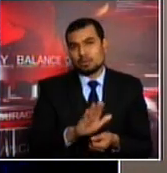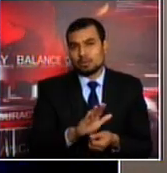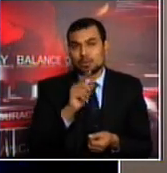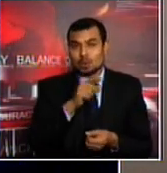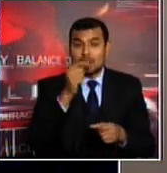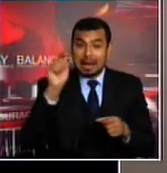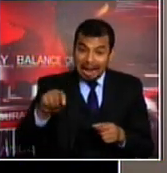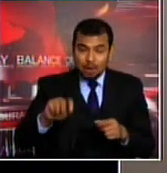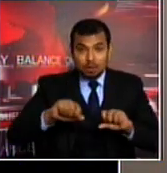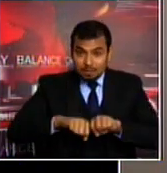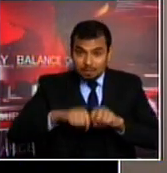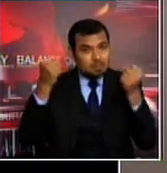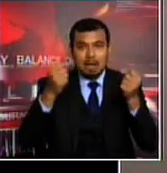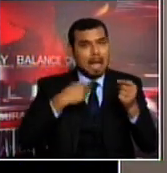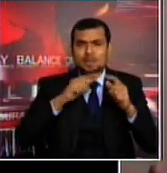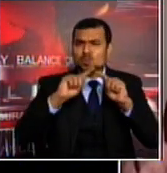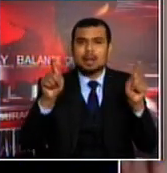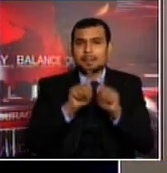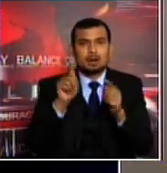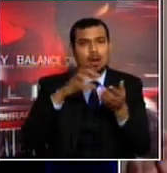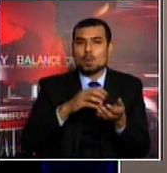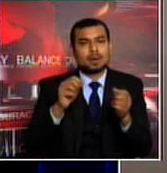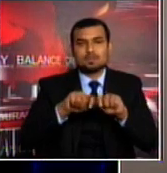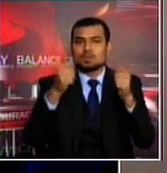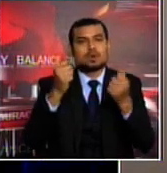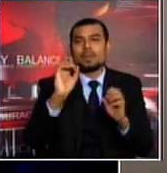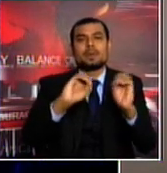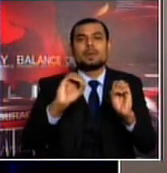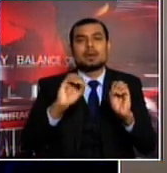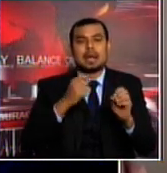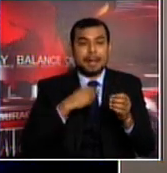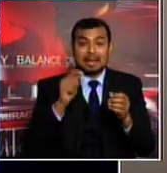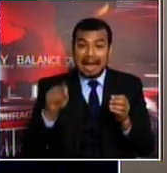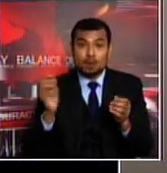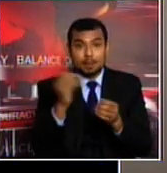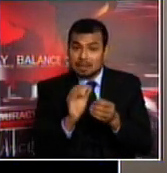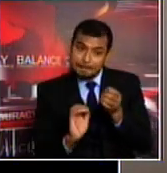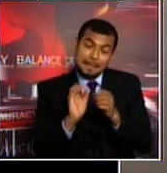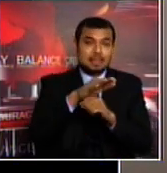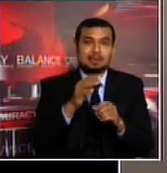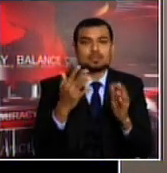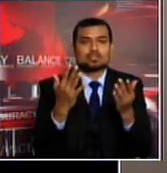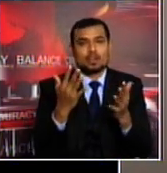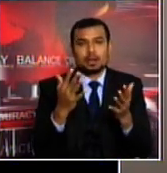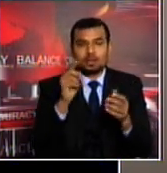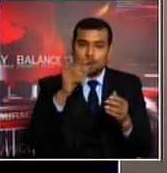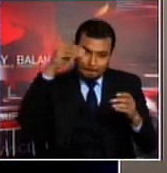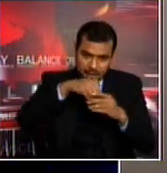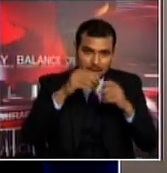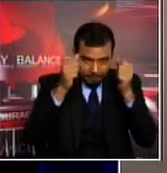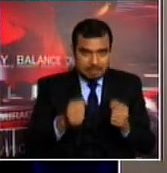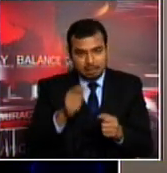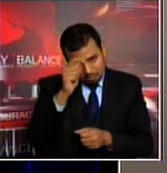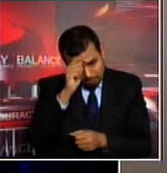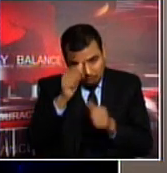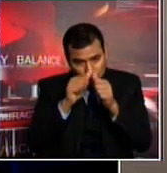त्यो कानुन उल्लङ्घन कुनै ठाउँमा गरेका छैनौँ, कानुन ओभररुल गरिएको छैन, त्योभित्र रहेर हामीले मर्यादित व्यवस्थित र